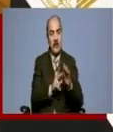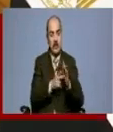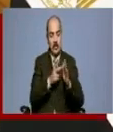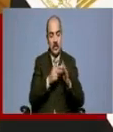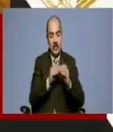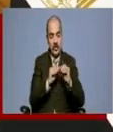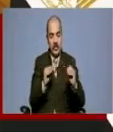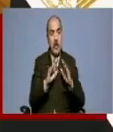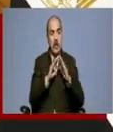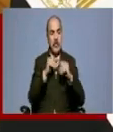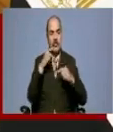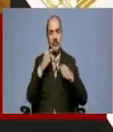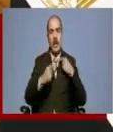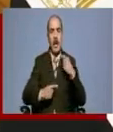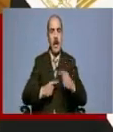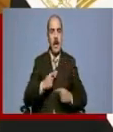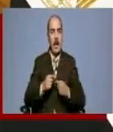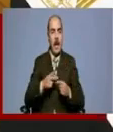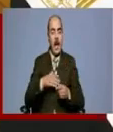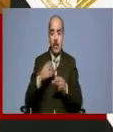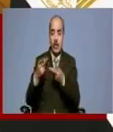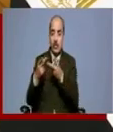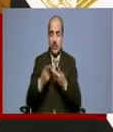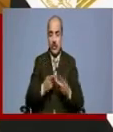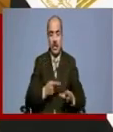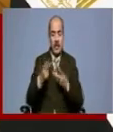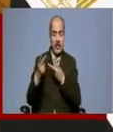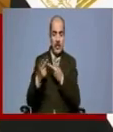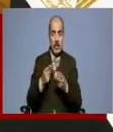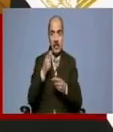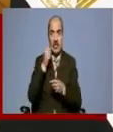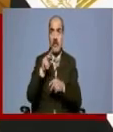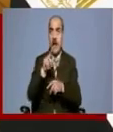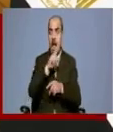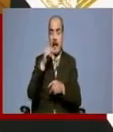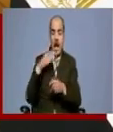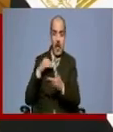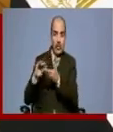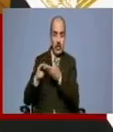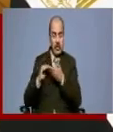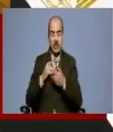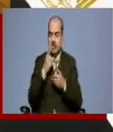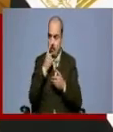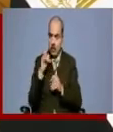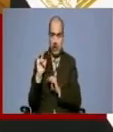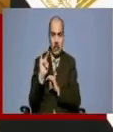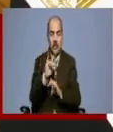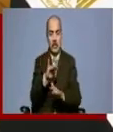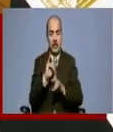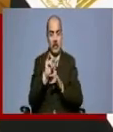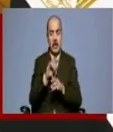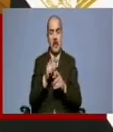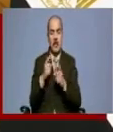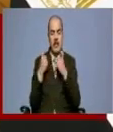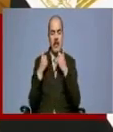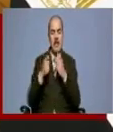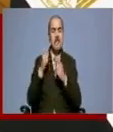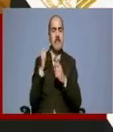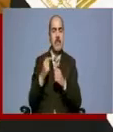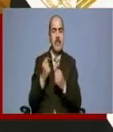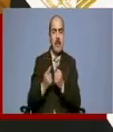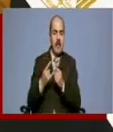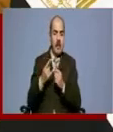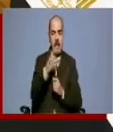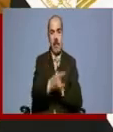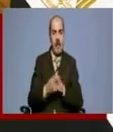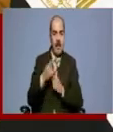مكان عشان يستعمر فهي الاصل والصحه في المصطلح المفروض تسمى المستعمرات لان هم بياخدوا ارض مش بتاعتهم واشتغلوا عليها وعمليه